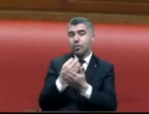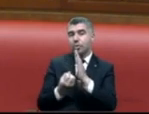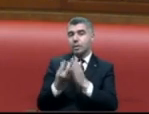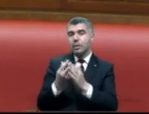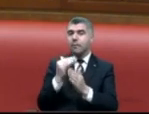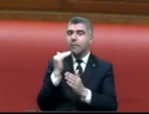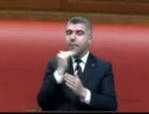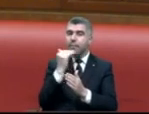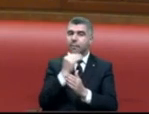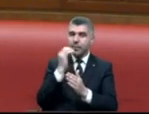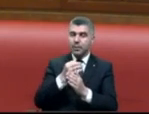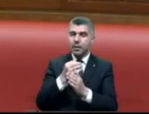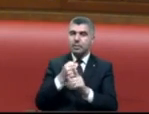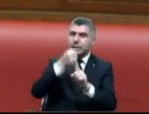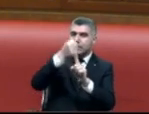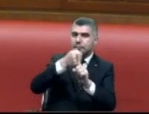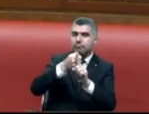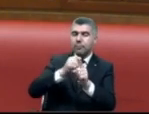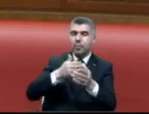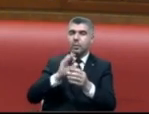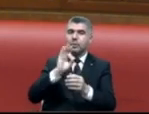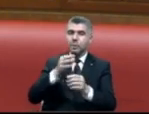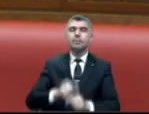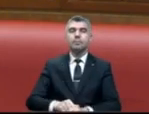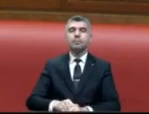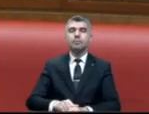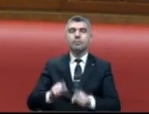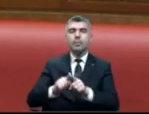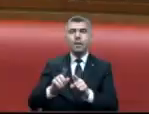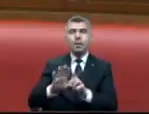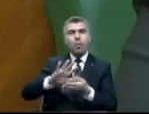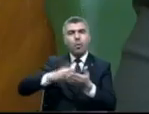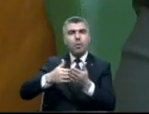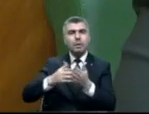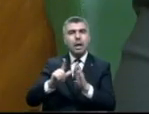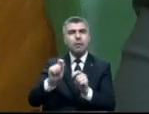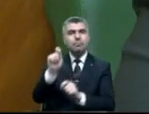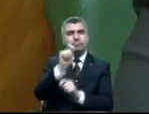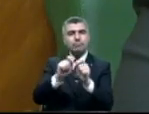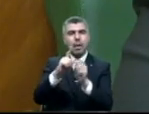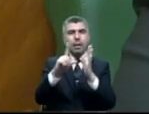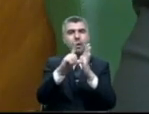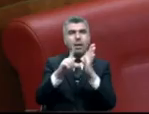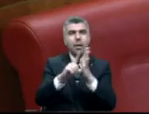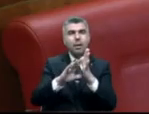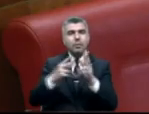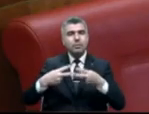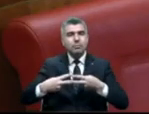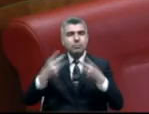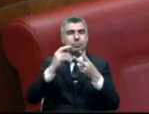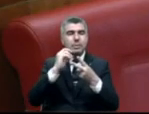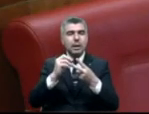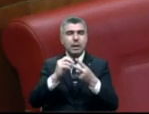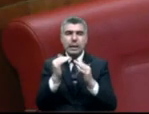المتجددة، حيث تتم مواصلة المجهودات لتعزيز المنظومة القانونية والتنظيمية بهدف توفير مناخ